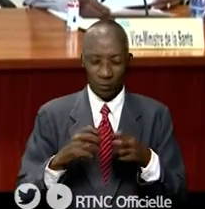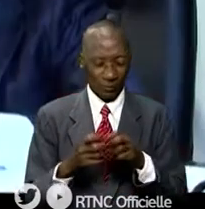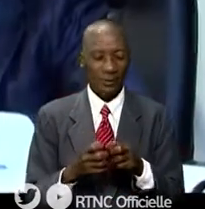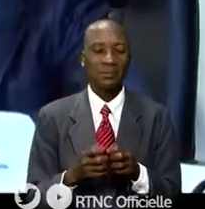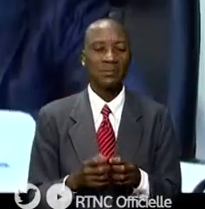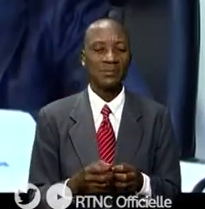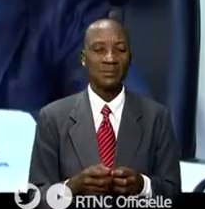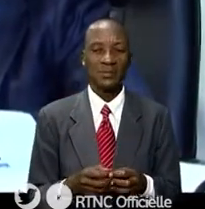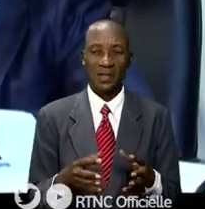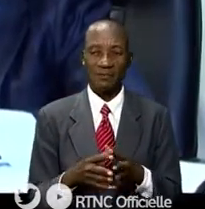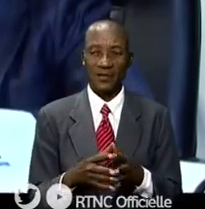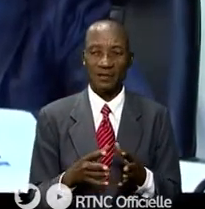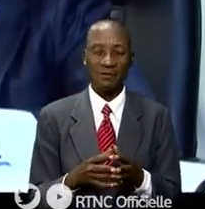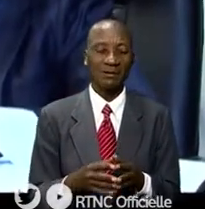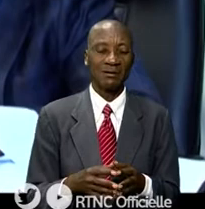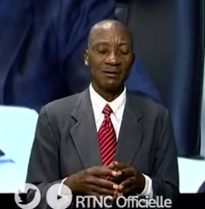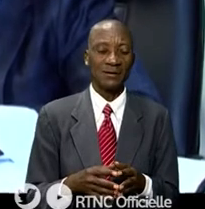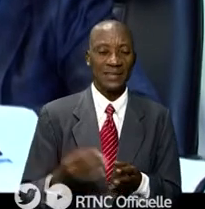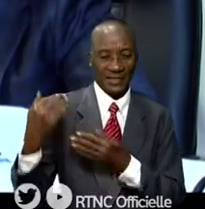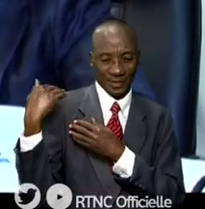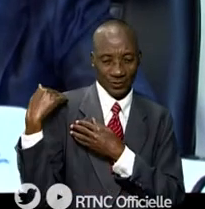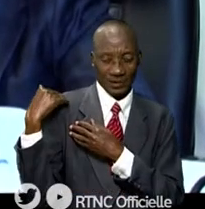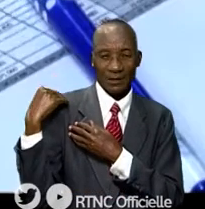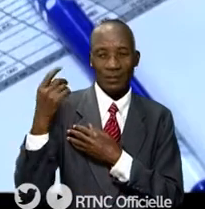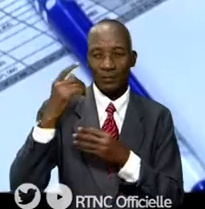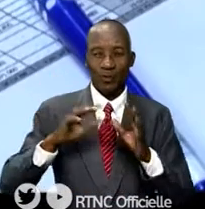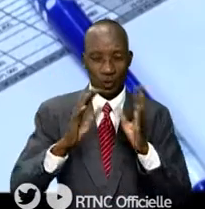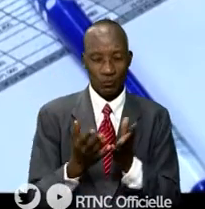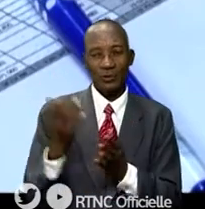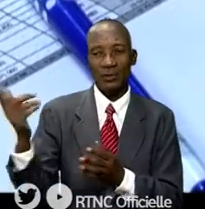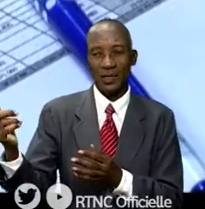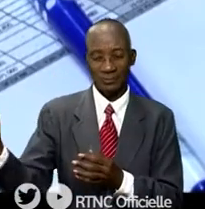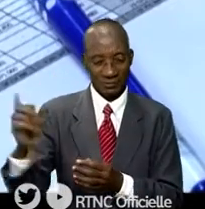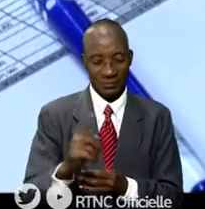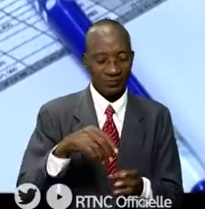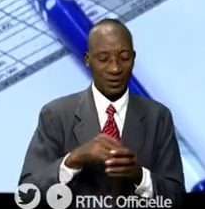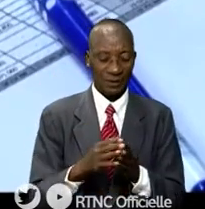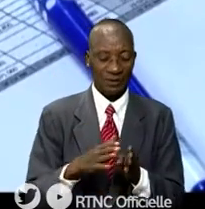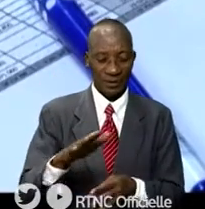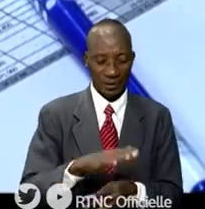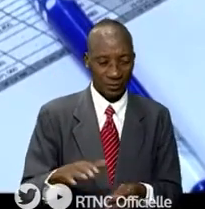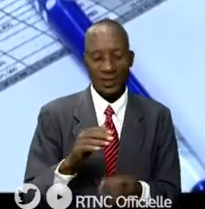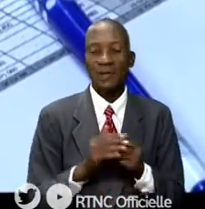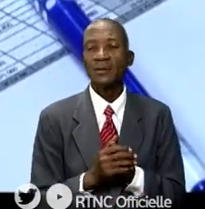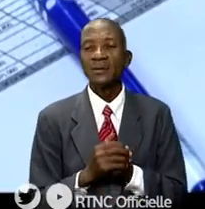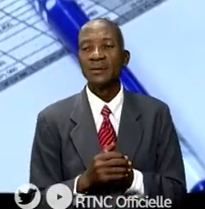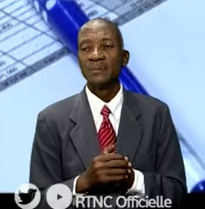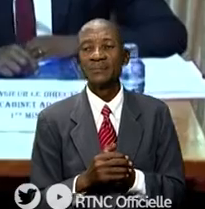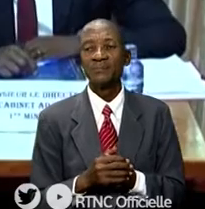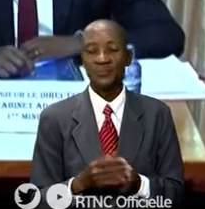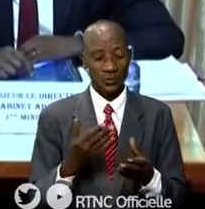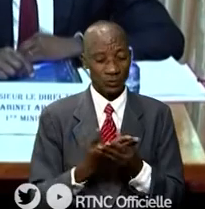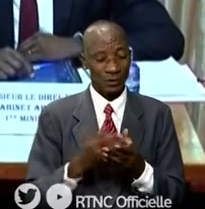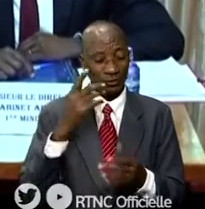l'honorable Félix Kabangé à la tête de la commission venue de l'Assemblée nationale. Le document de travail, c'est la matrice